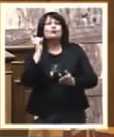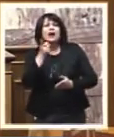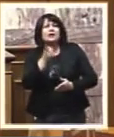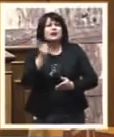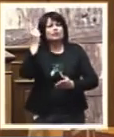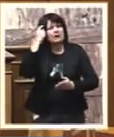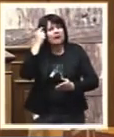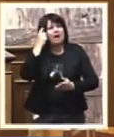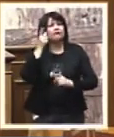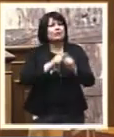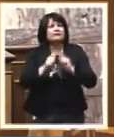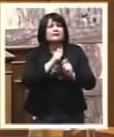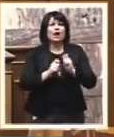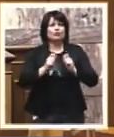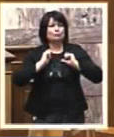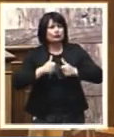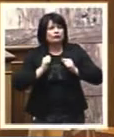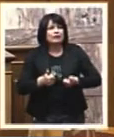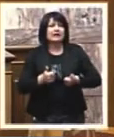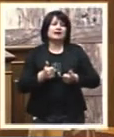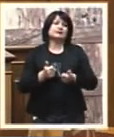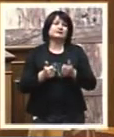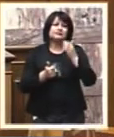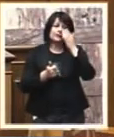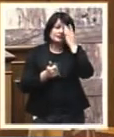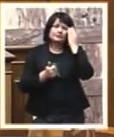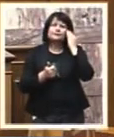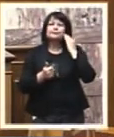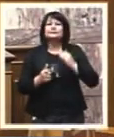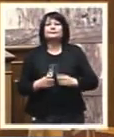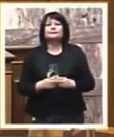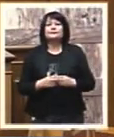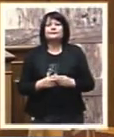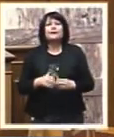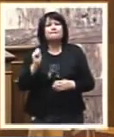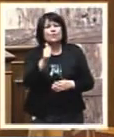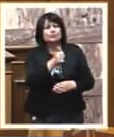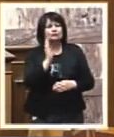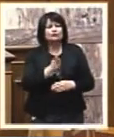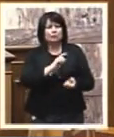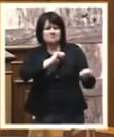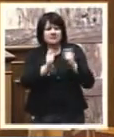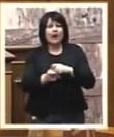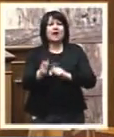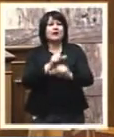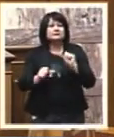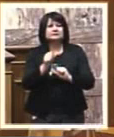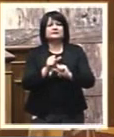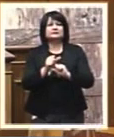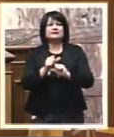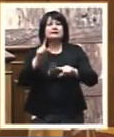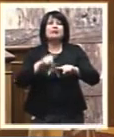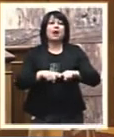δημιουργική, να παίρνει πρωτοβουλίες, να είναι αυτή η οποία αντιμετωπίζει, ανατρέπει, αλλάζει τη χώρα